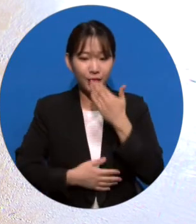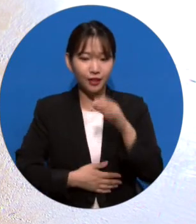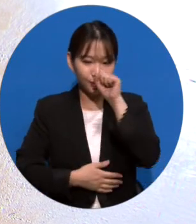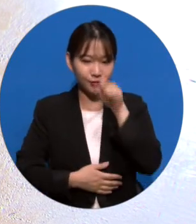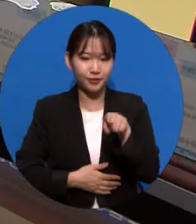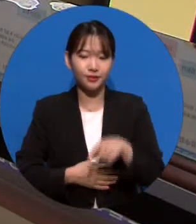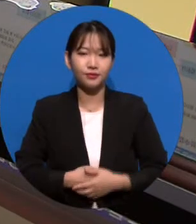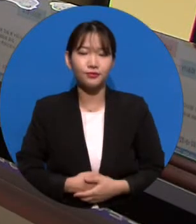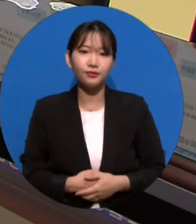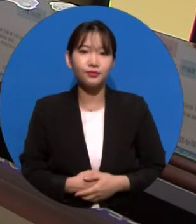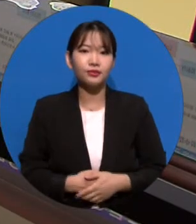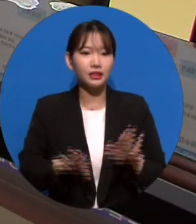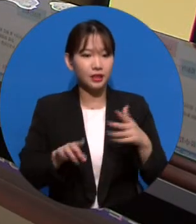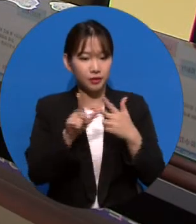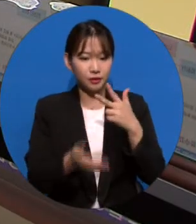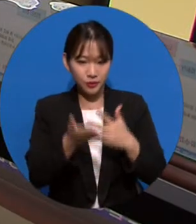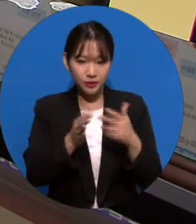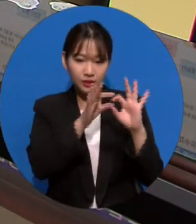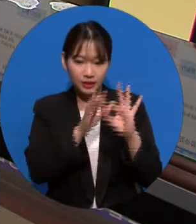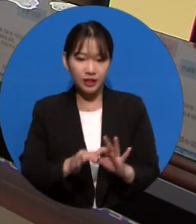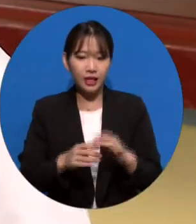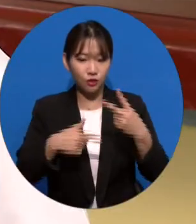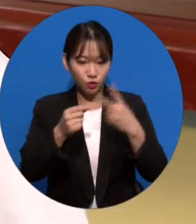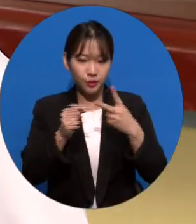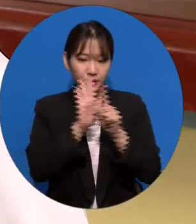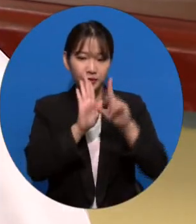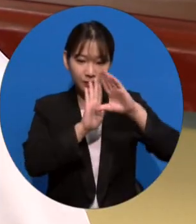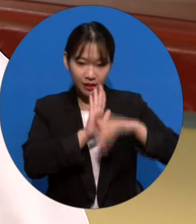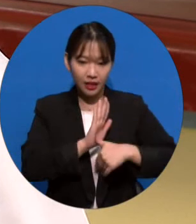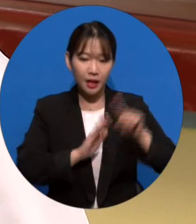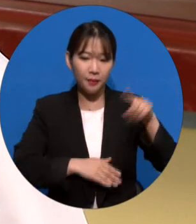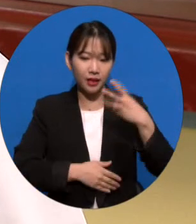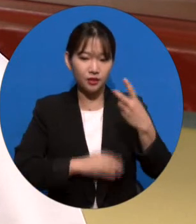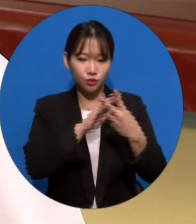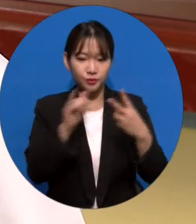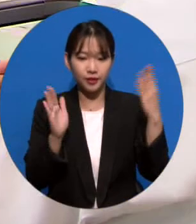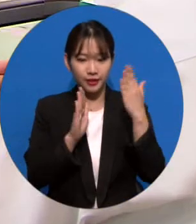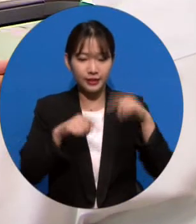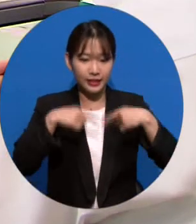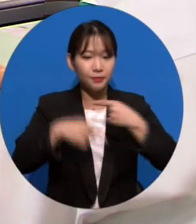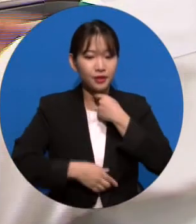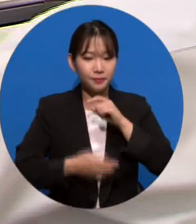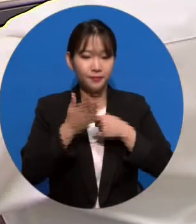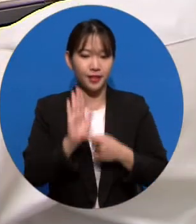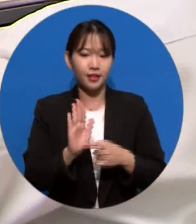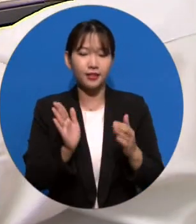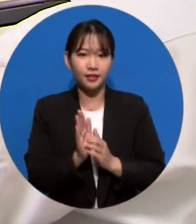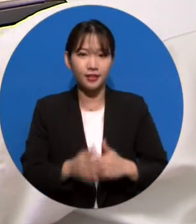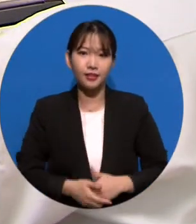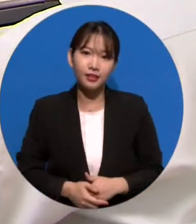좋은 것 같아요. 이달 초까지 이뤄진 2기 유학생 모집에선 132명의 학생들이 참여 의사를